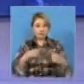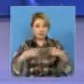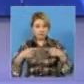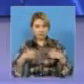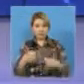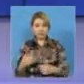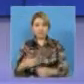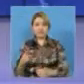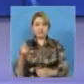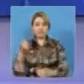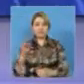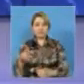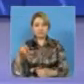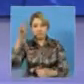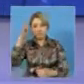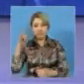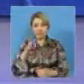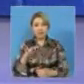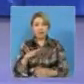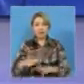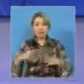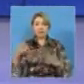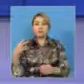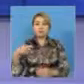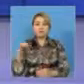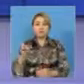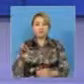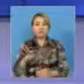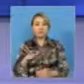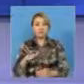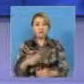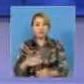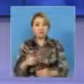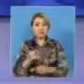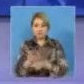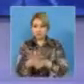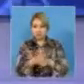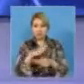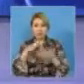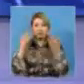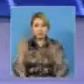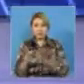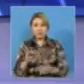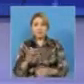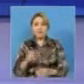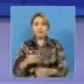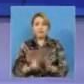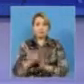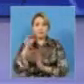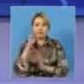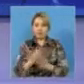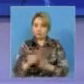пострадали около 100 тысяч казахстанцев, более 20 тысяч из которых были расстреляны. Сейчас в стране приступили к